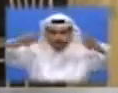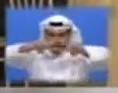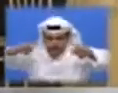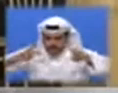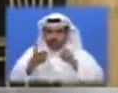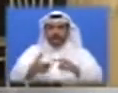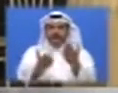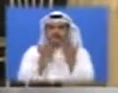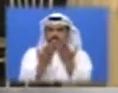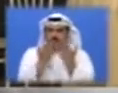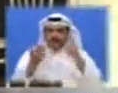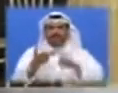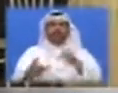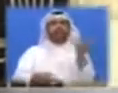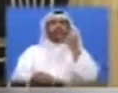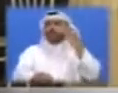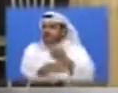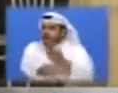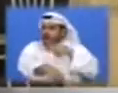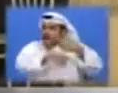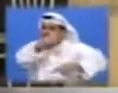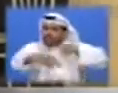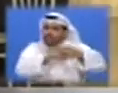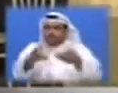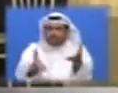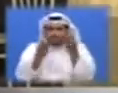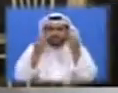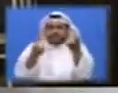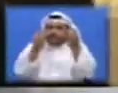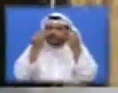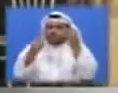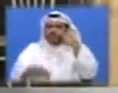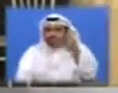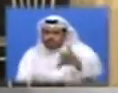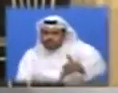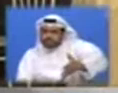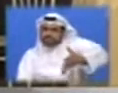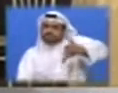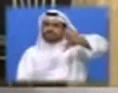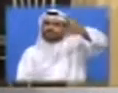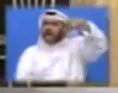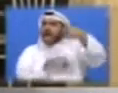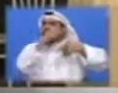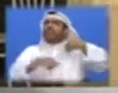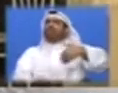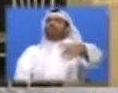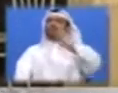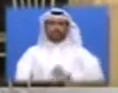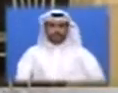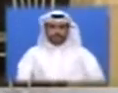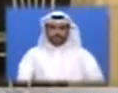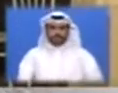والمثابرة، مشيرا أن عملية تلقي العلم والمعرفة لا تنتهي بنيل الطالب شهادته